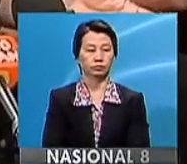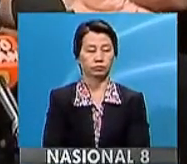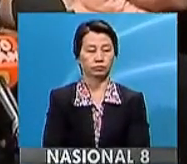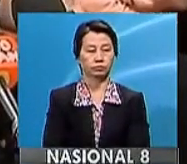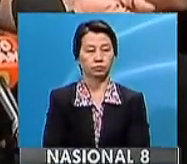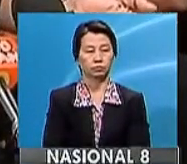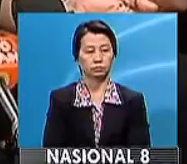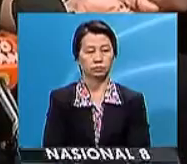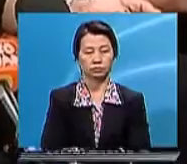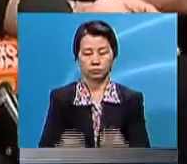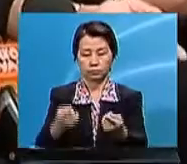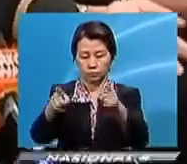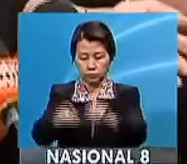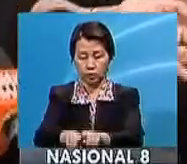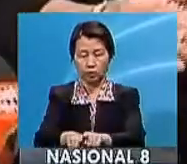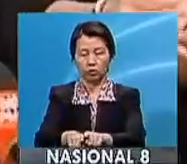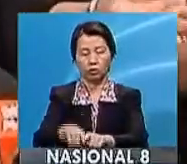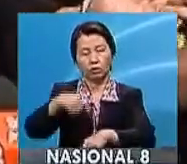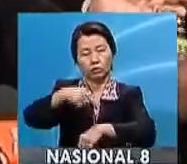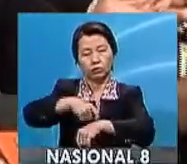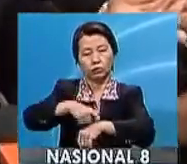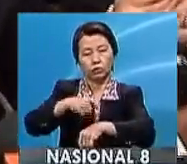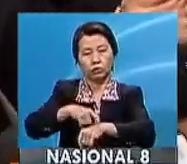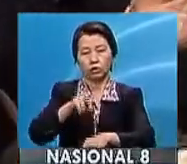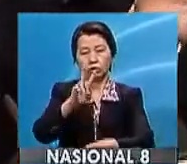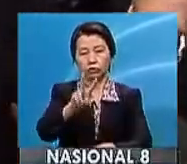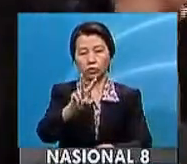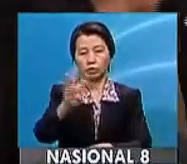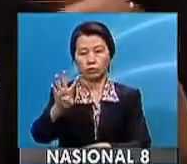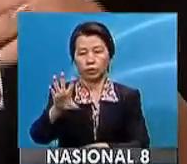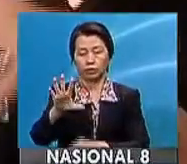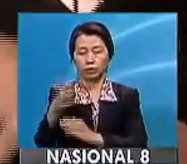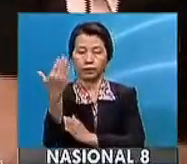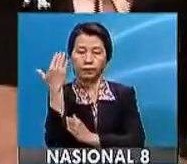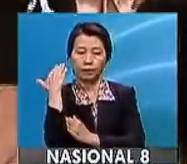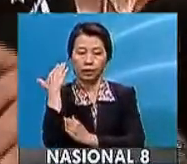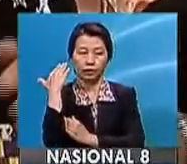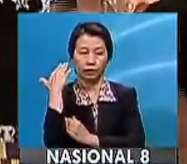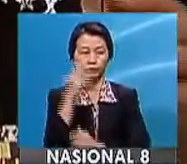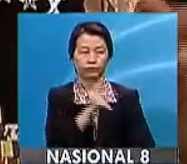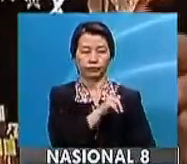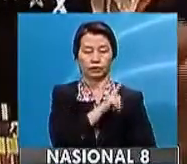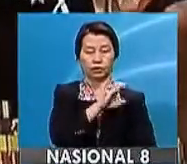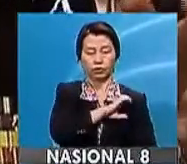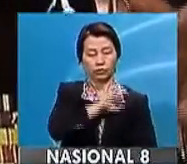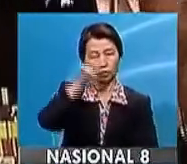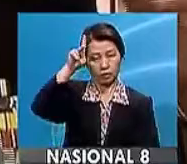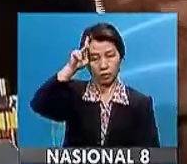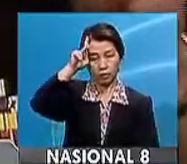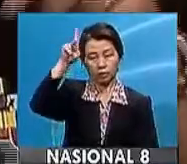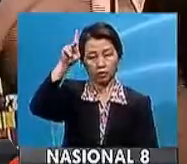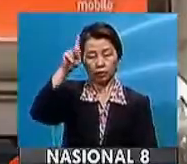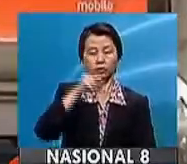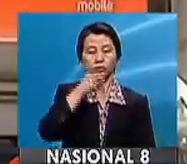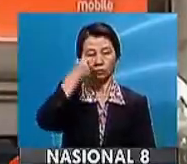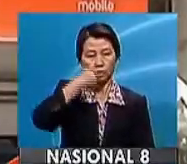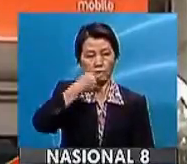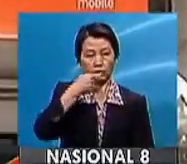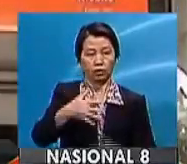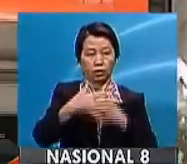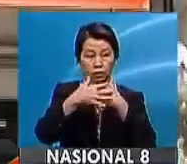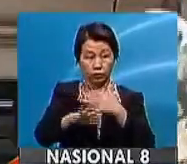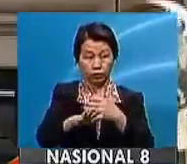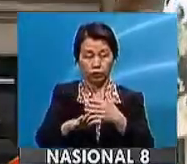pekerja kejadian berlaku kira-kira pukul 245 pagi menurut ketua polis Kelantan dat mazlan lazim